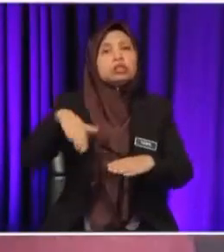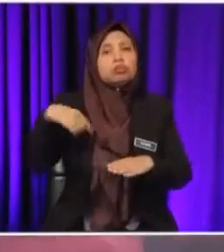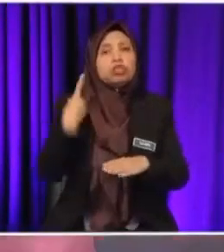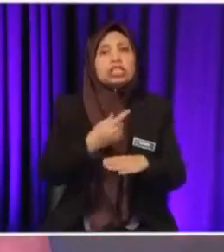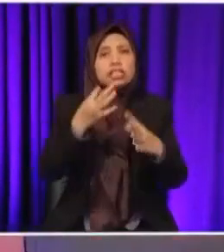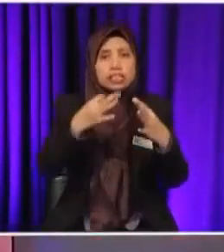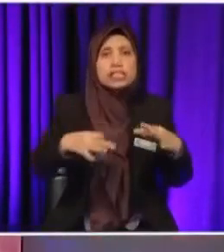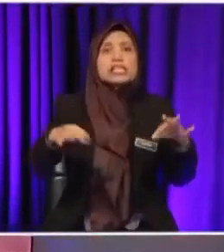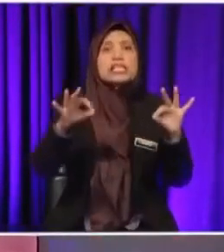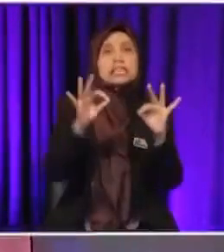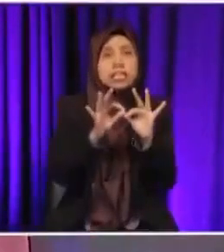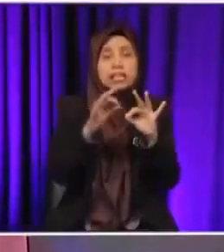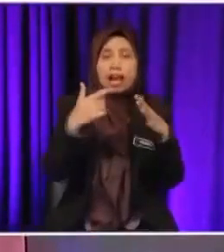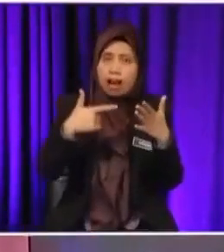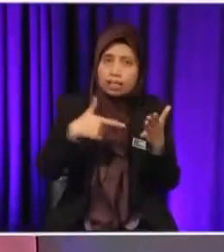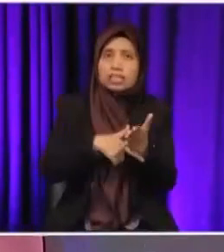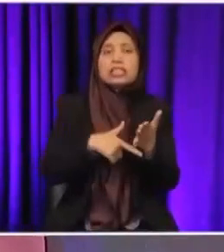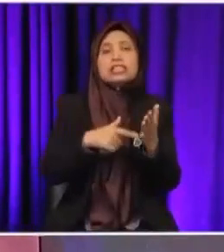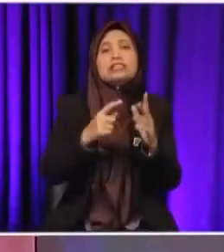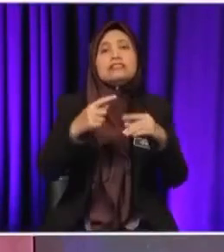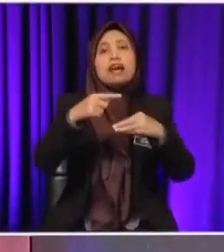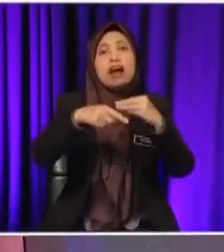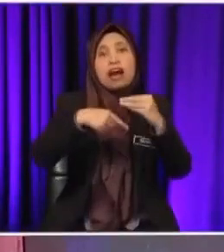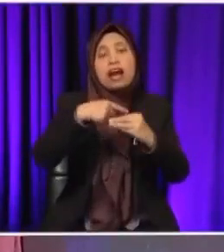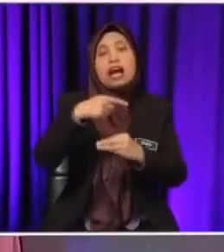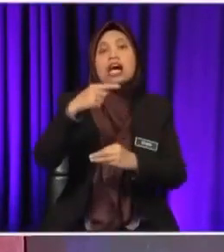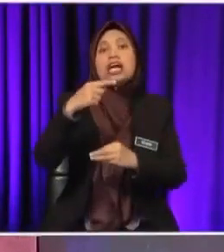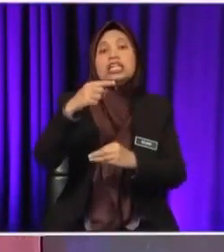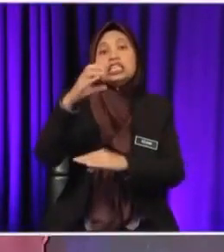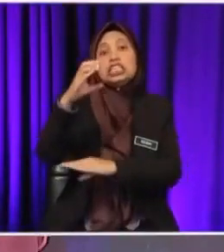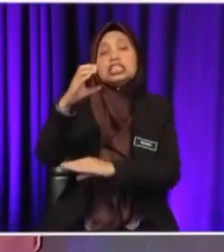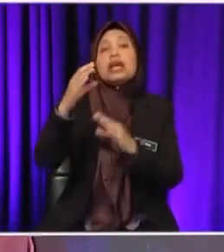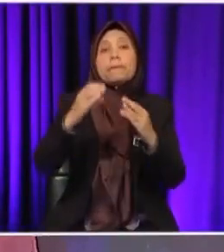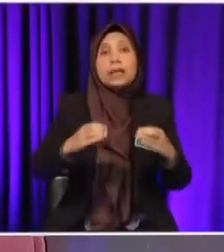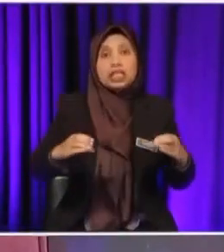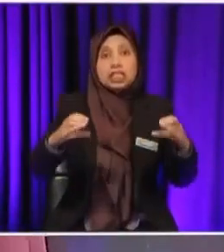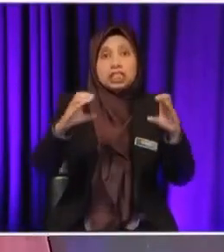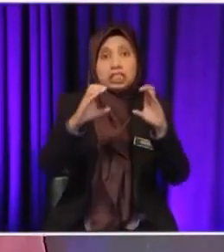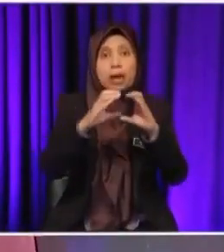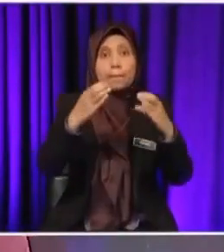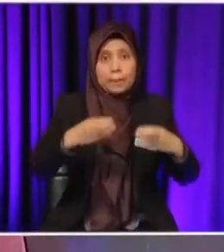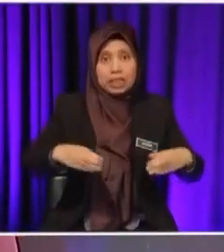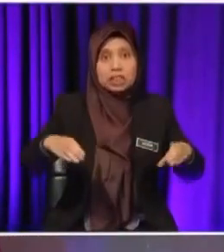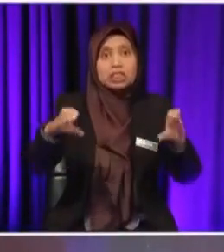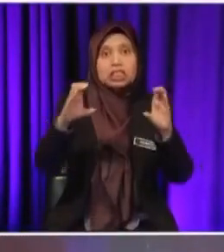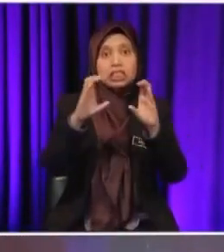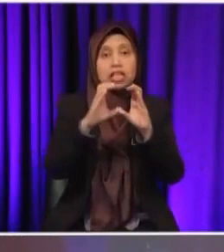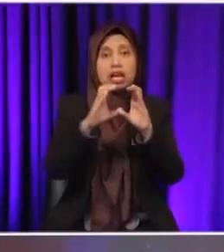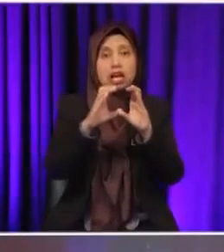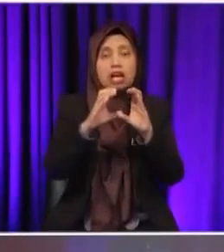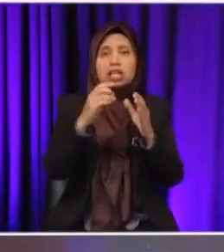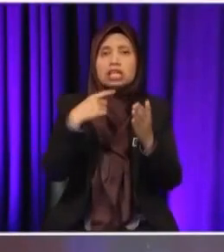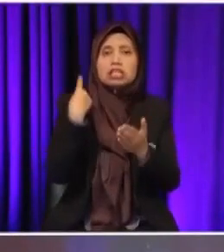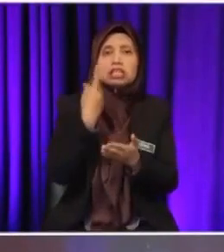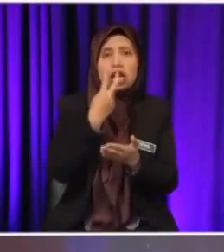sebelum kita mengupas dengan lebih mendalam lagi tentang cerpen ini dan juga elemen-elemen yang akan kita kupas selepas ini, kita tengok dulu apa dia